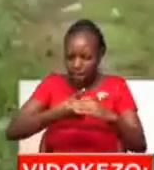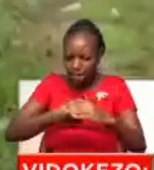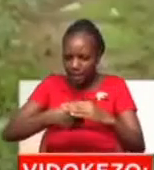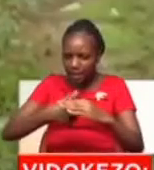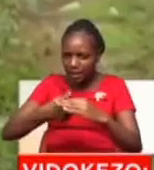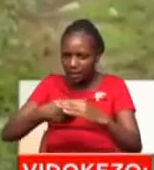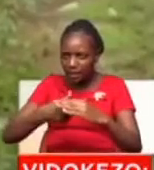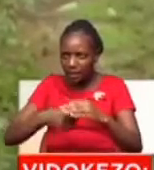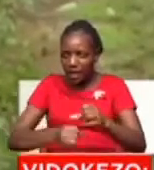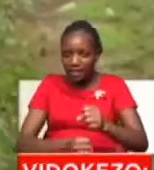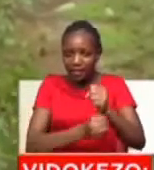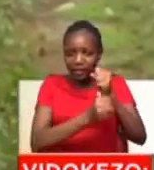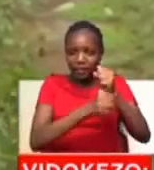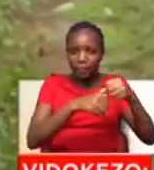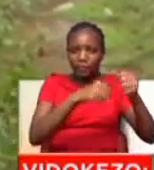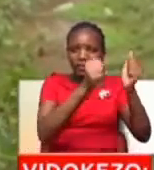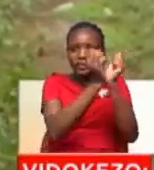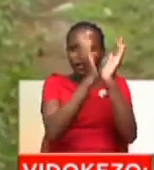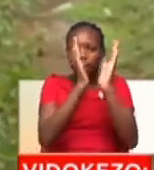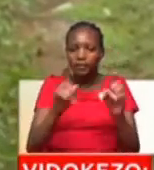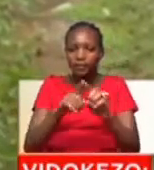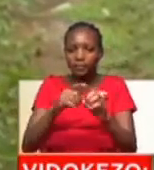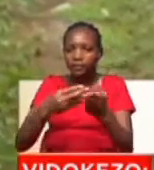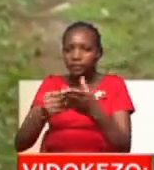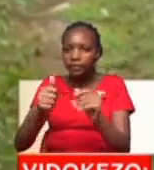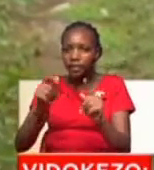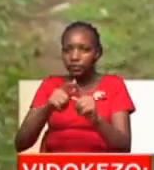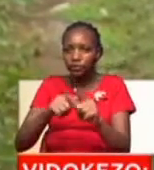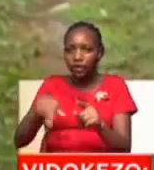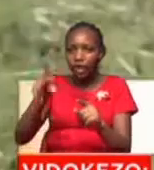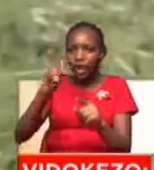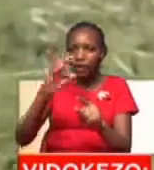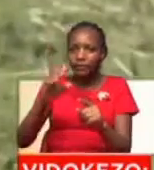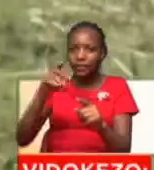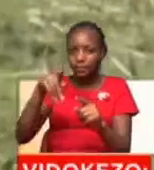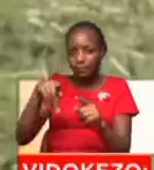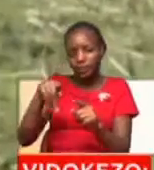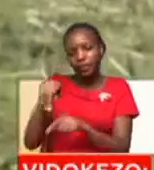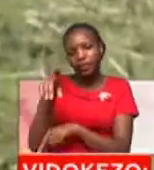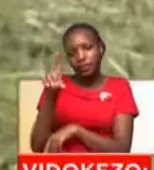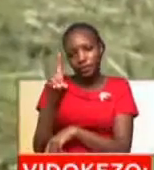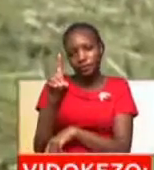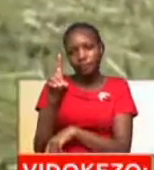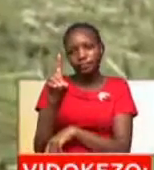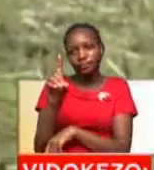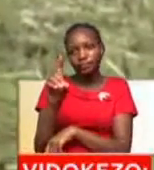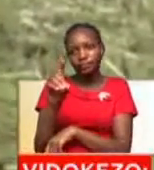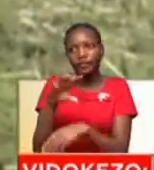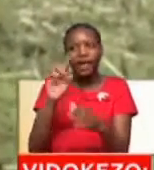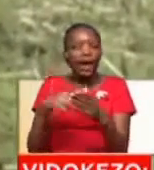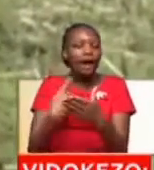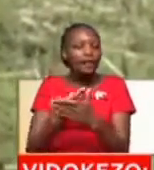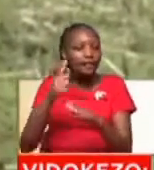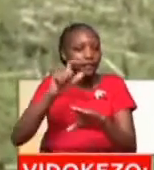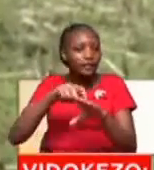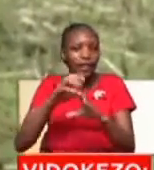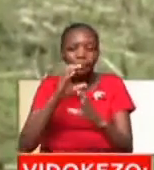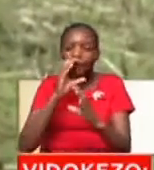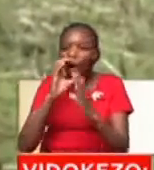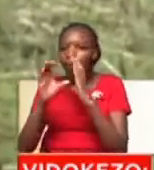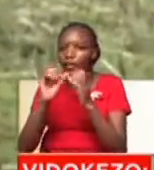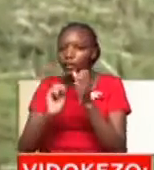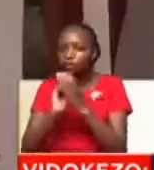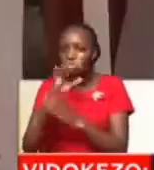hutosheleza wafungwa na hata kuuzwa kwa bodi ya nafaka na mazao nchini NCPB. Akizungumza kwa njia ya